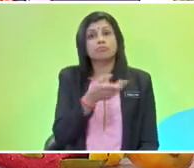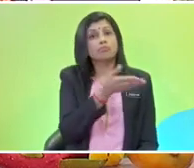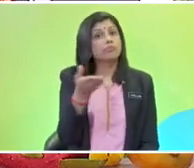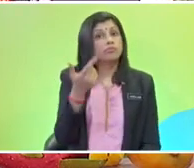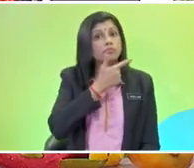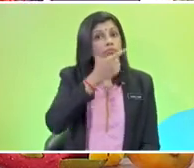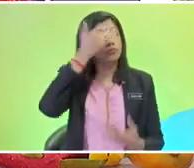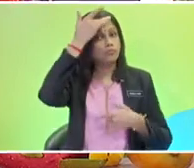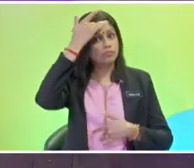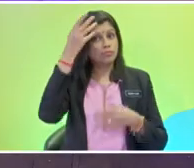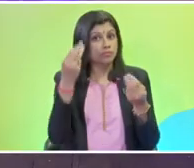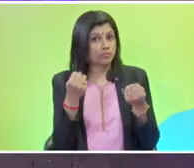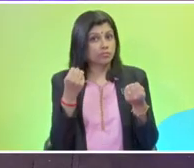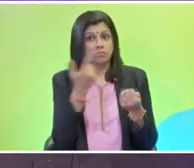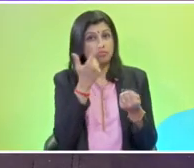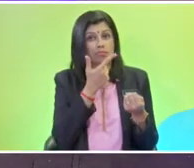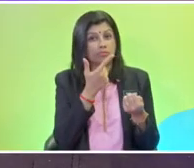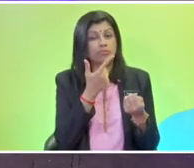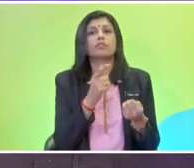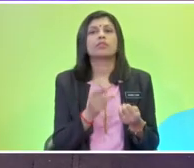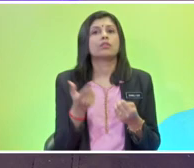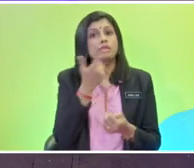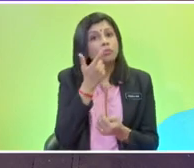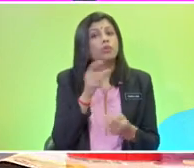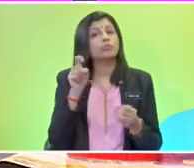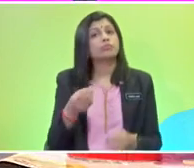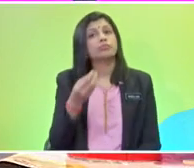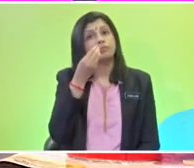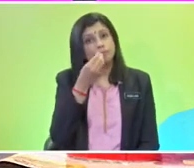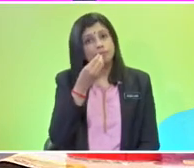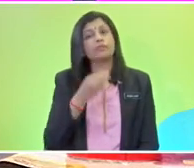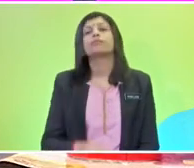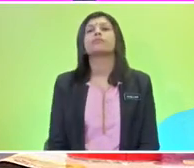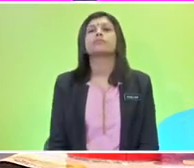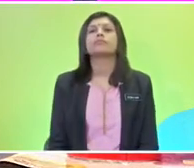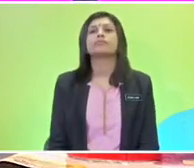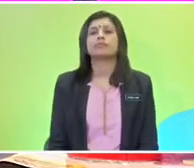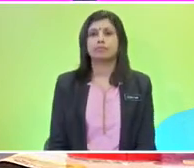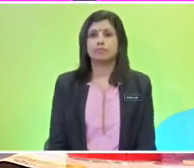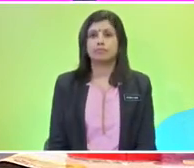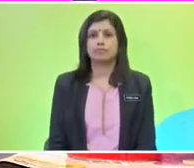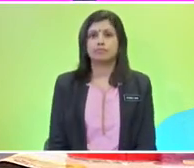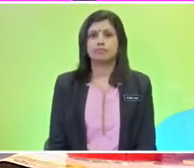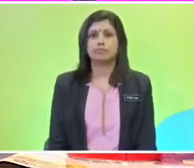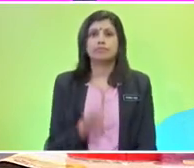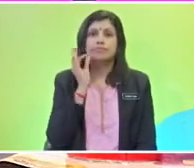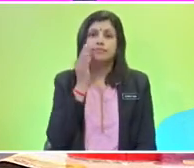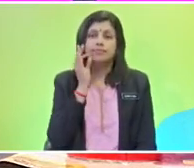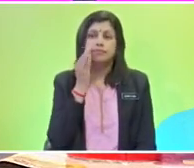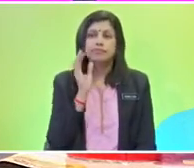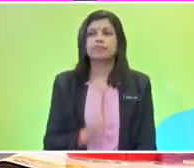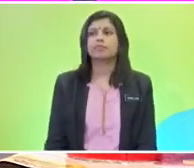tu. Okey, kan macam-macam. Kalau ni cikgu sambil makan salad buah-buahan, kita ada buah tembikai